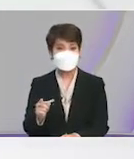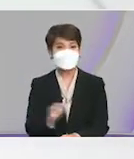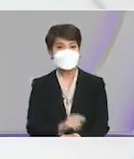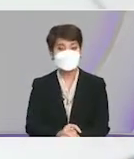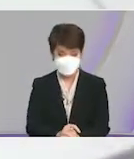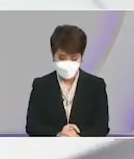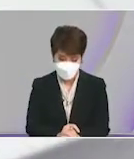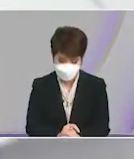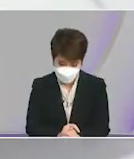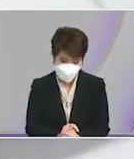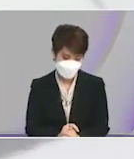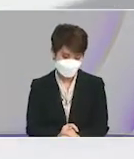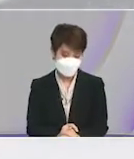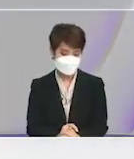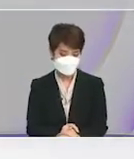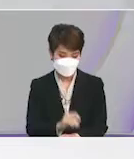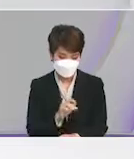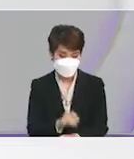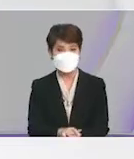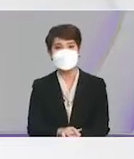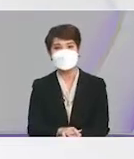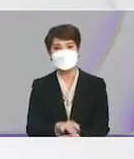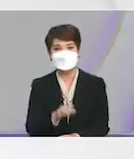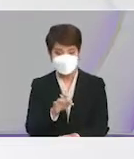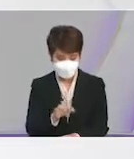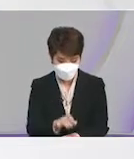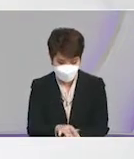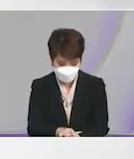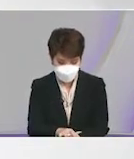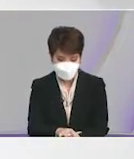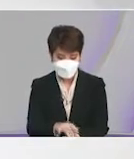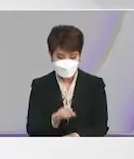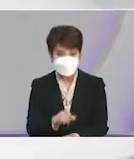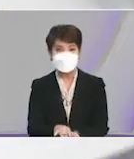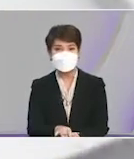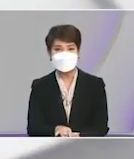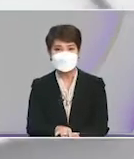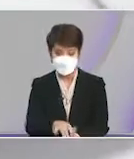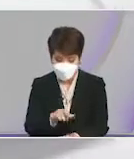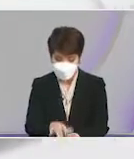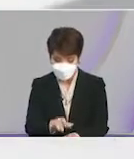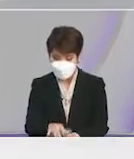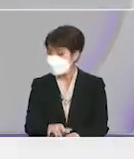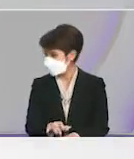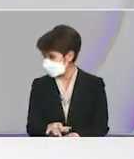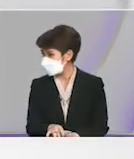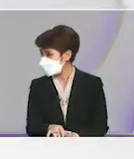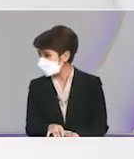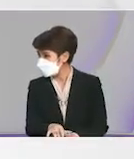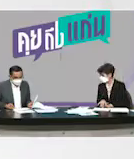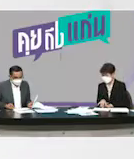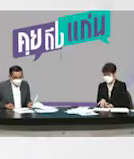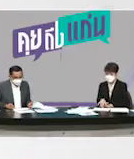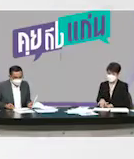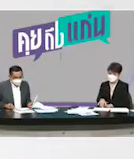ขณะที่สส.ฝ่ายค้านไม่ถ้าเป็นประชาชาติเสรีรวมไทยเพื่อชาติไม่ร่วมลงมติ